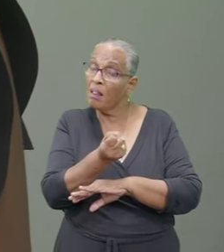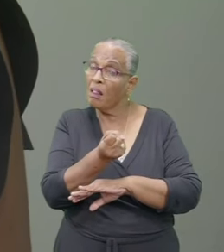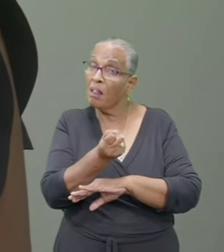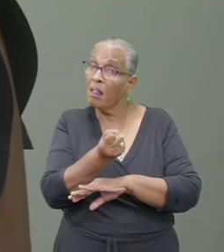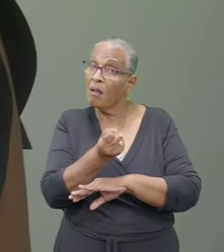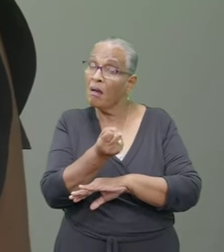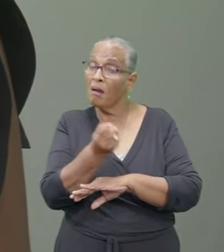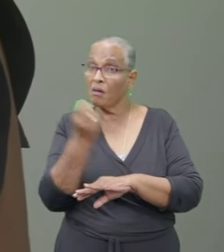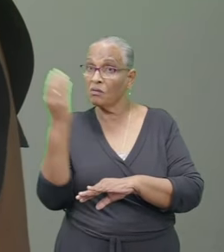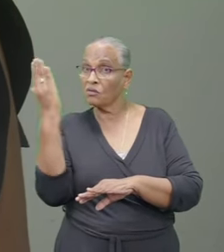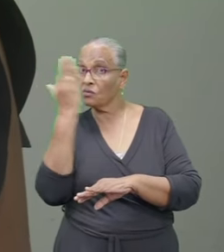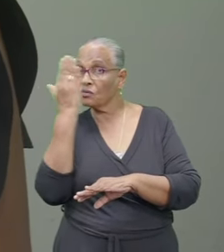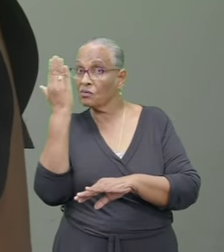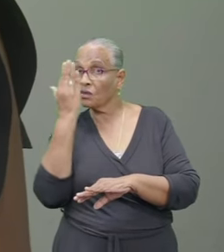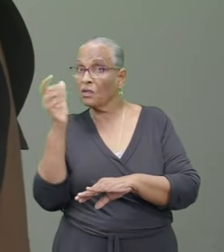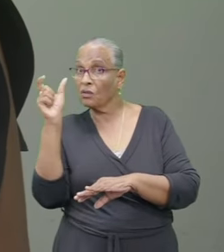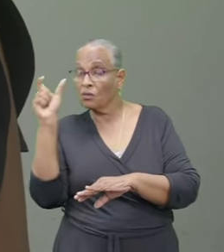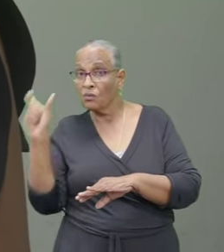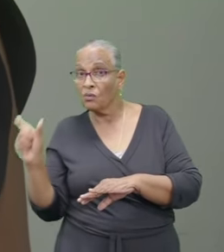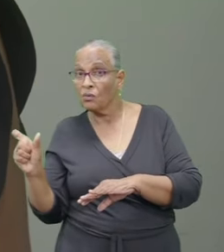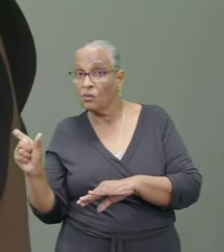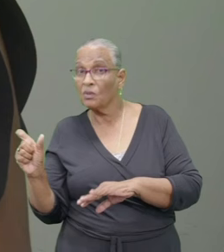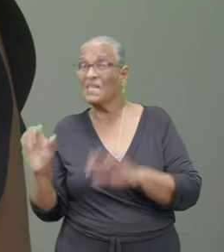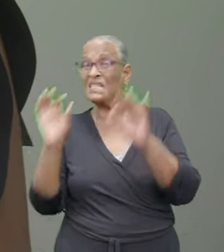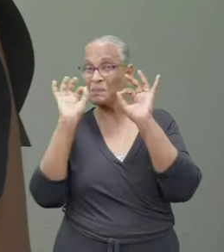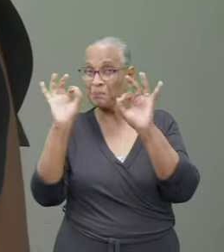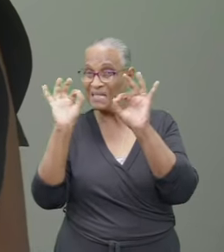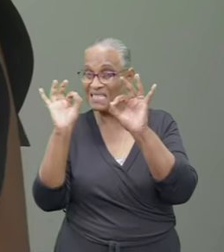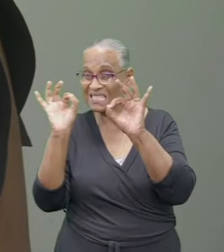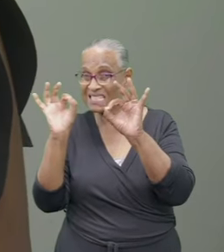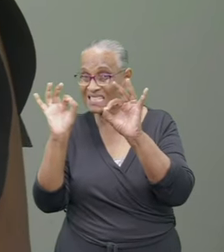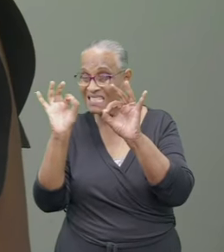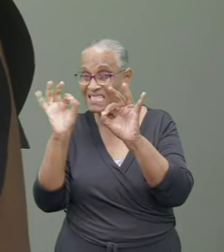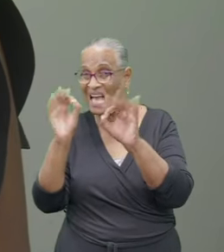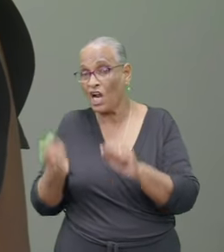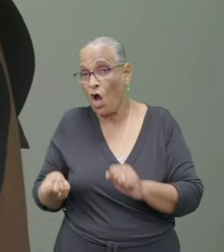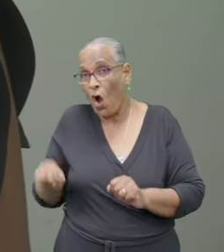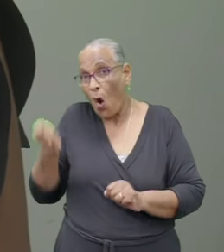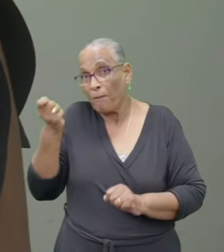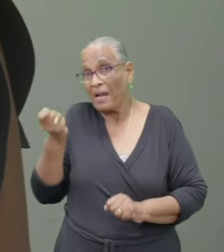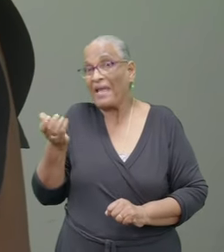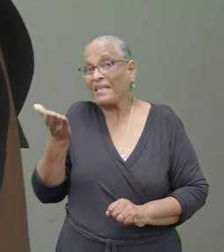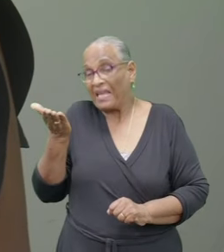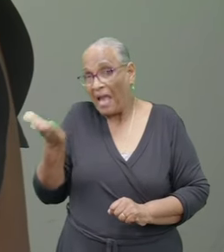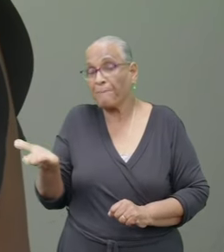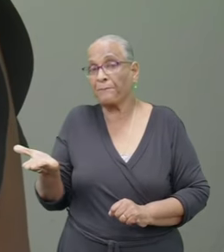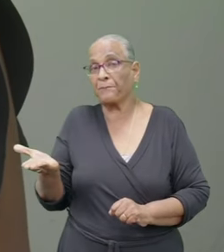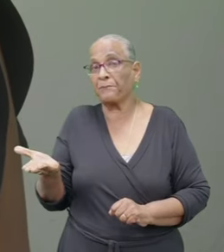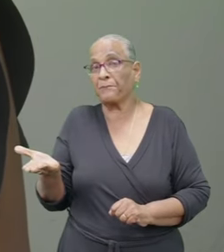nu de gespecialiseerde opleidingen volgen, betekent dat ze in principe